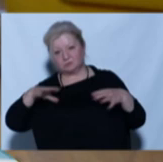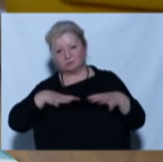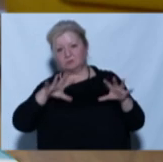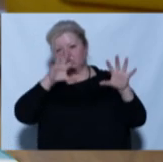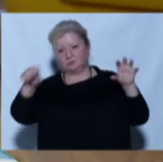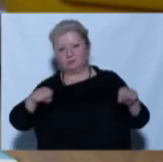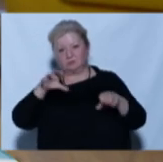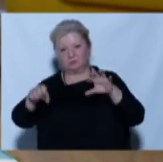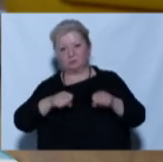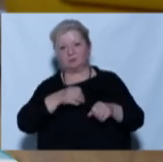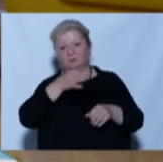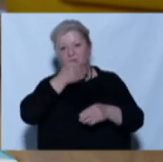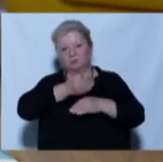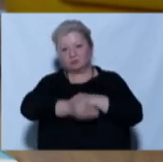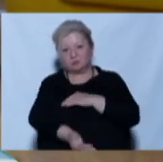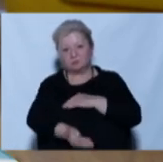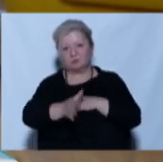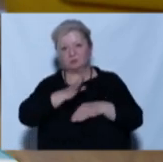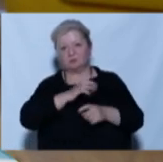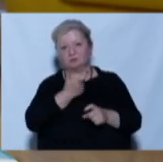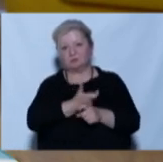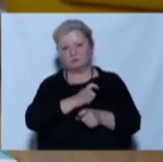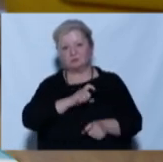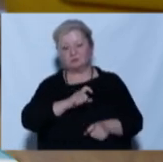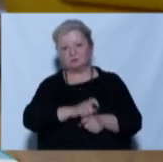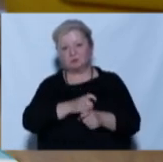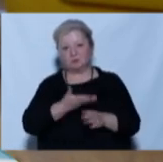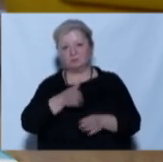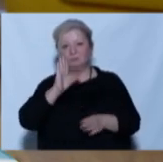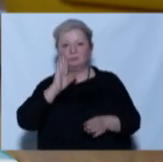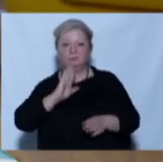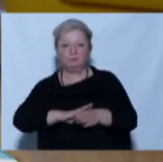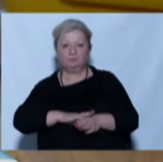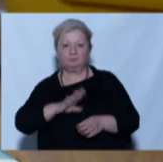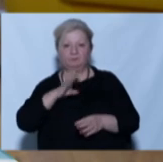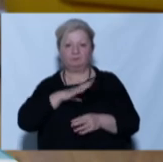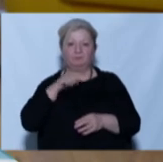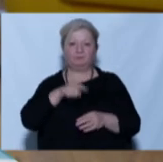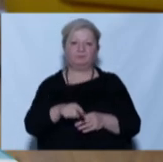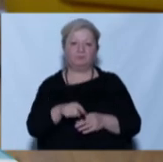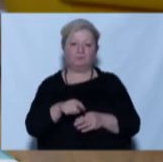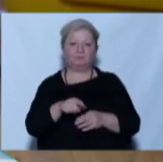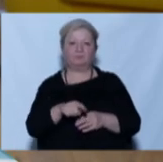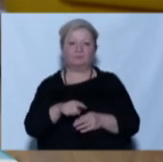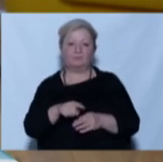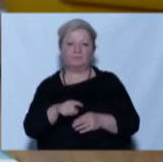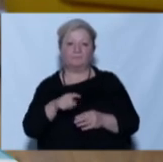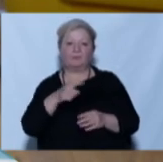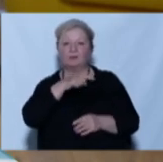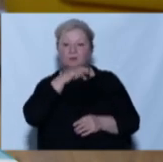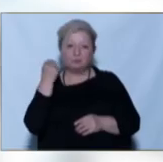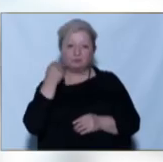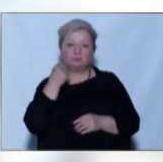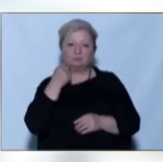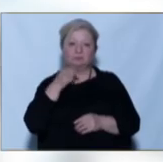შემდეგ კრიტიკული აღმოჩნდა და 1810 წელს რუსეთ-ოსმალეთის ომის ხმაურის ქვეშ რუსეთის